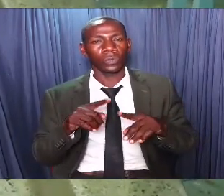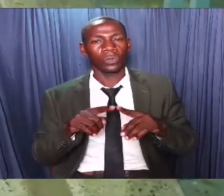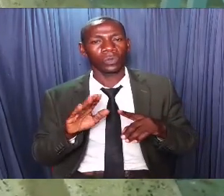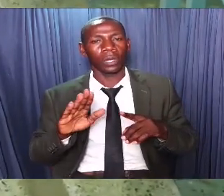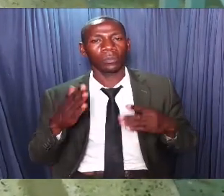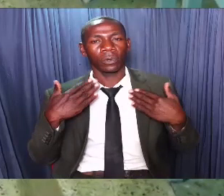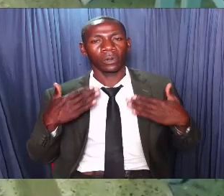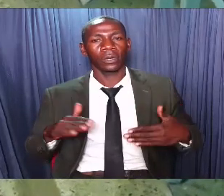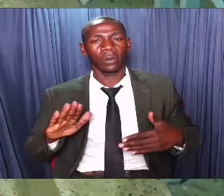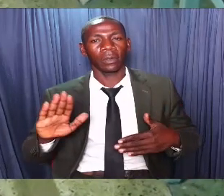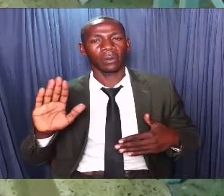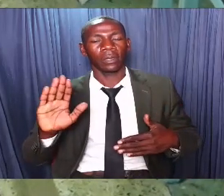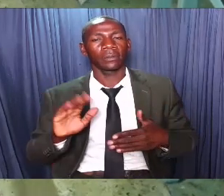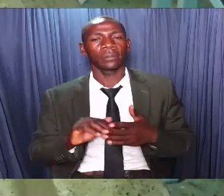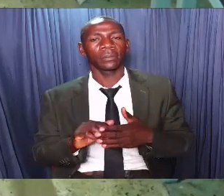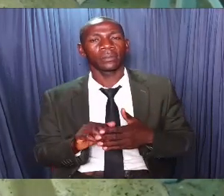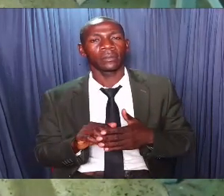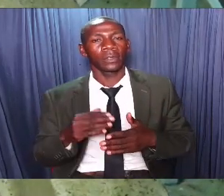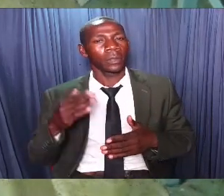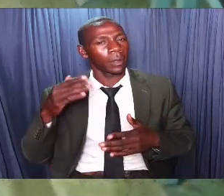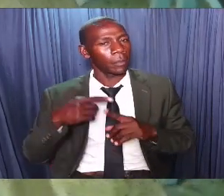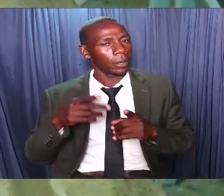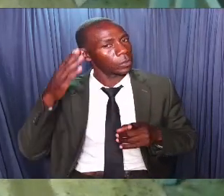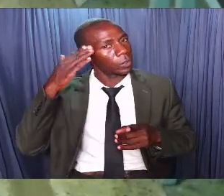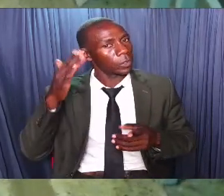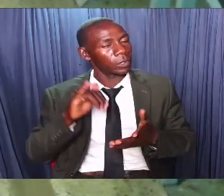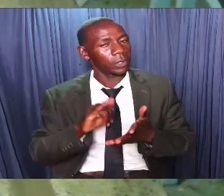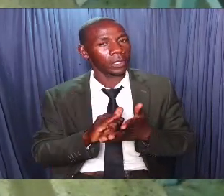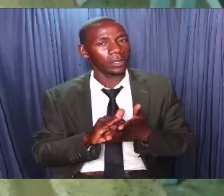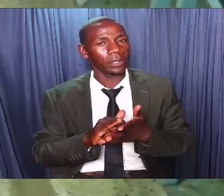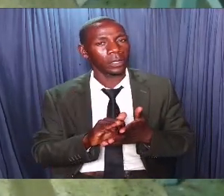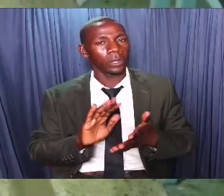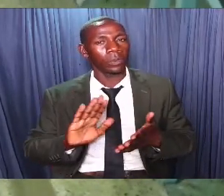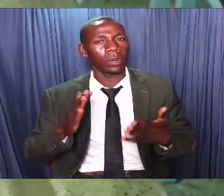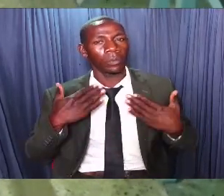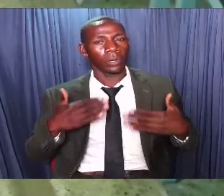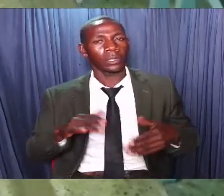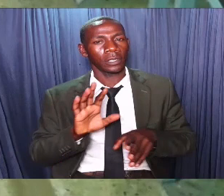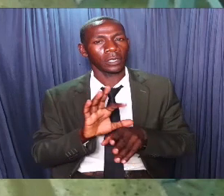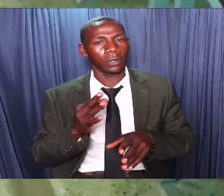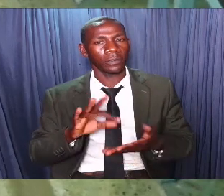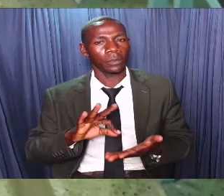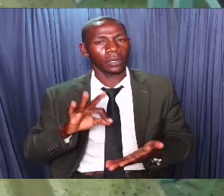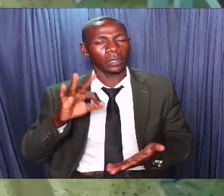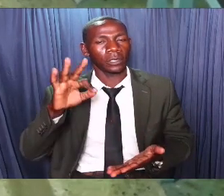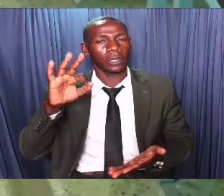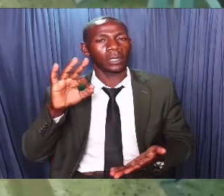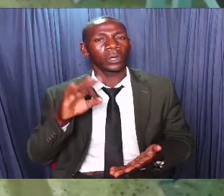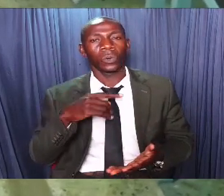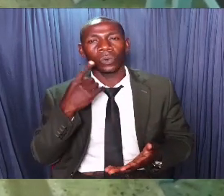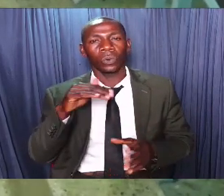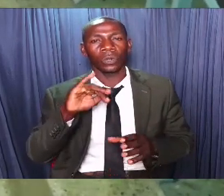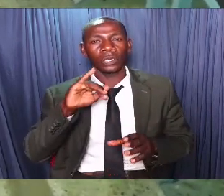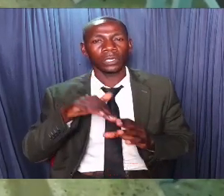dhambi juu ya mwili wake mwenyewe. Au hamjui ya kuwa mwili wenu ni hekalu la Roho Mtakatifu aliye